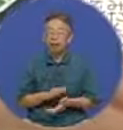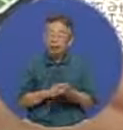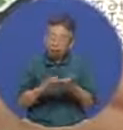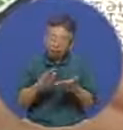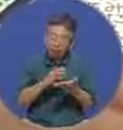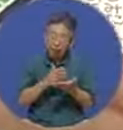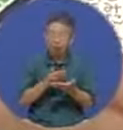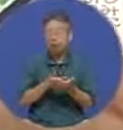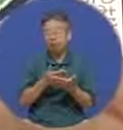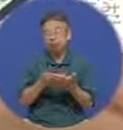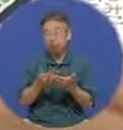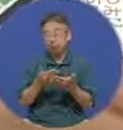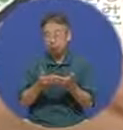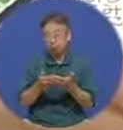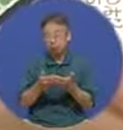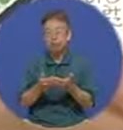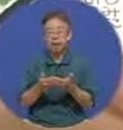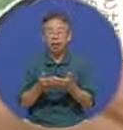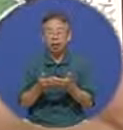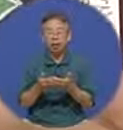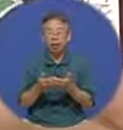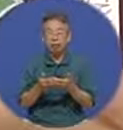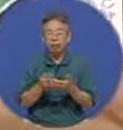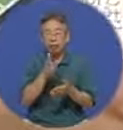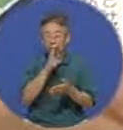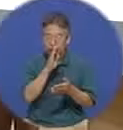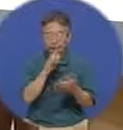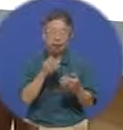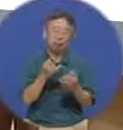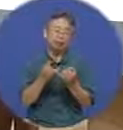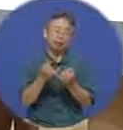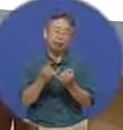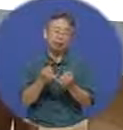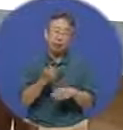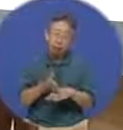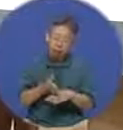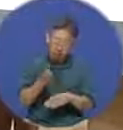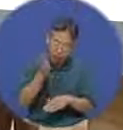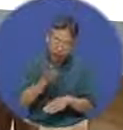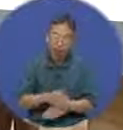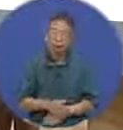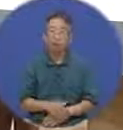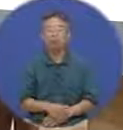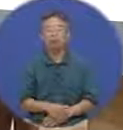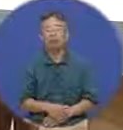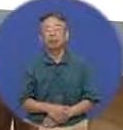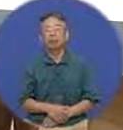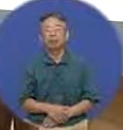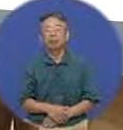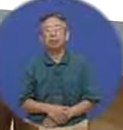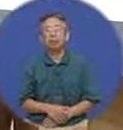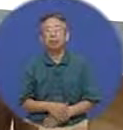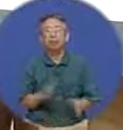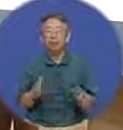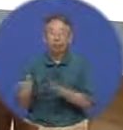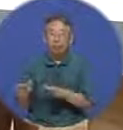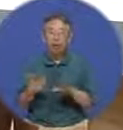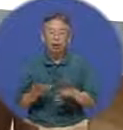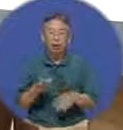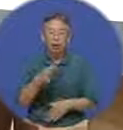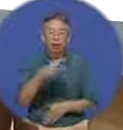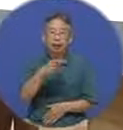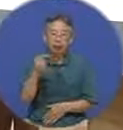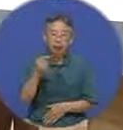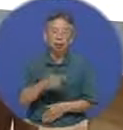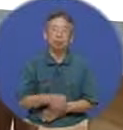優しいね浜坊の感じがよく表されていて本当にありがとうございました。 ありがとうございました、はい、 さあそれではですね今日は最初の話